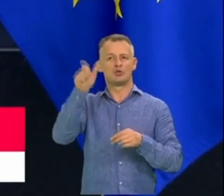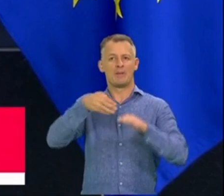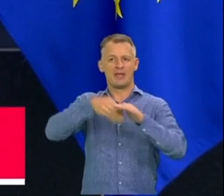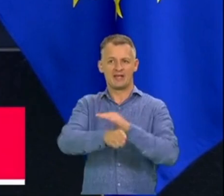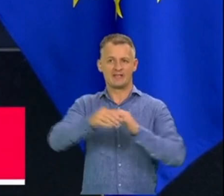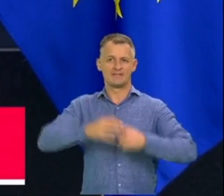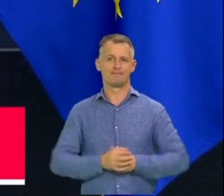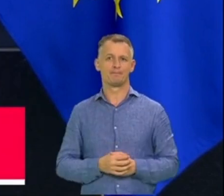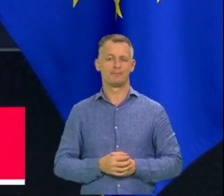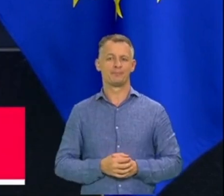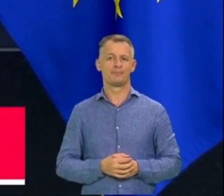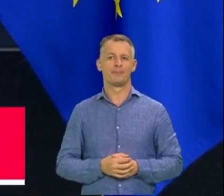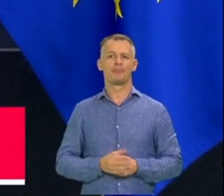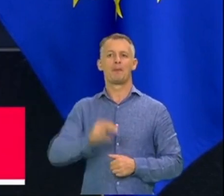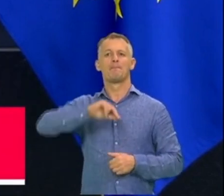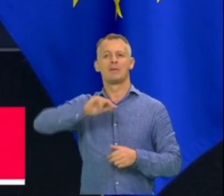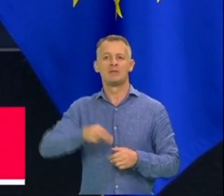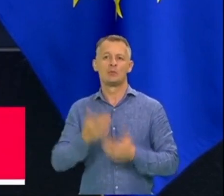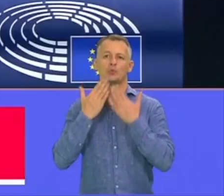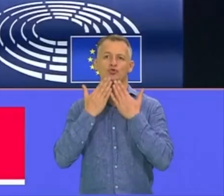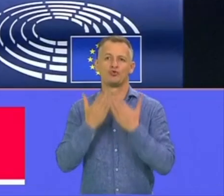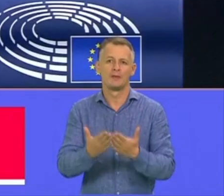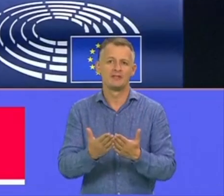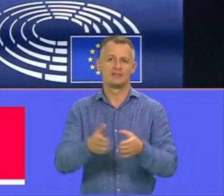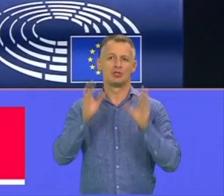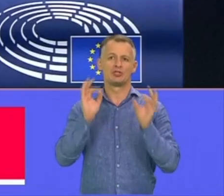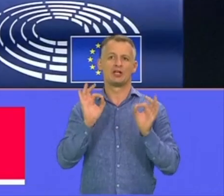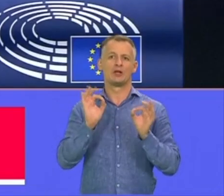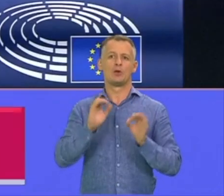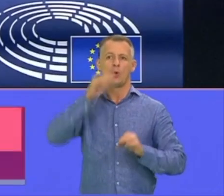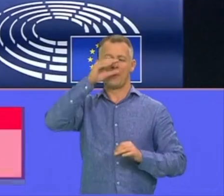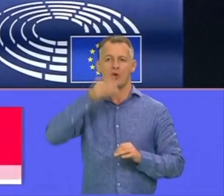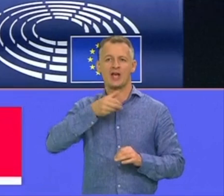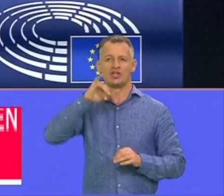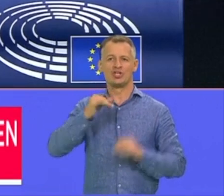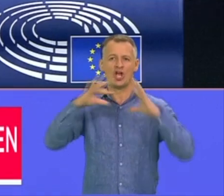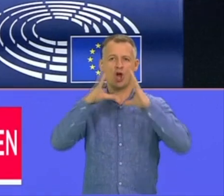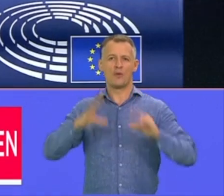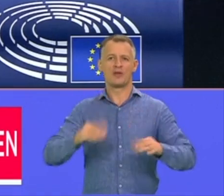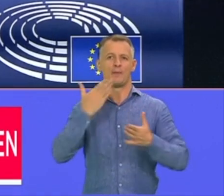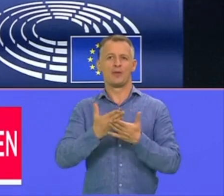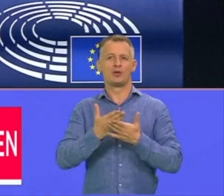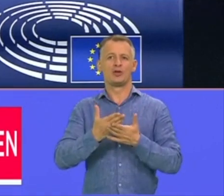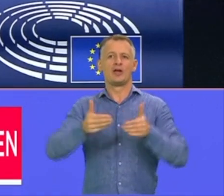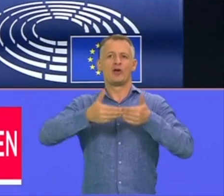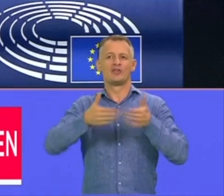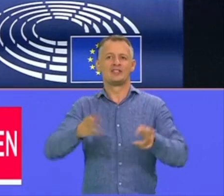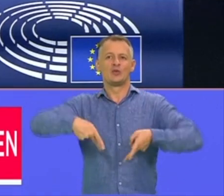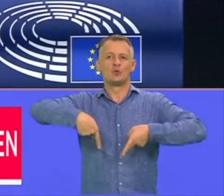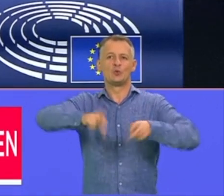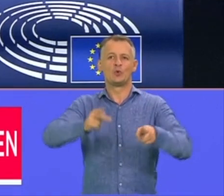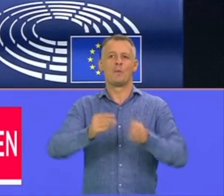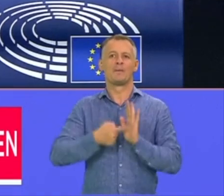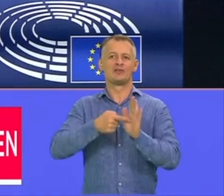veux remercier en particulier la Bulgarie et la Roumanie d'avoir montré la voie